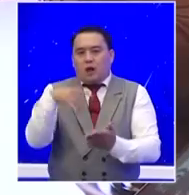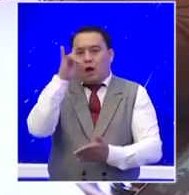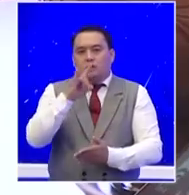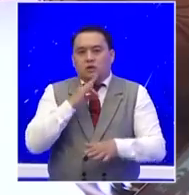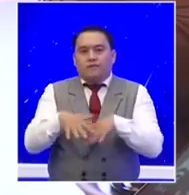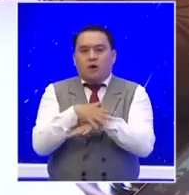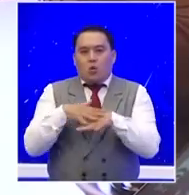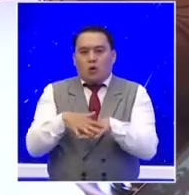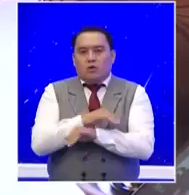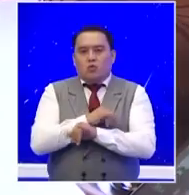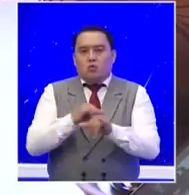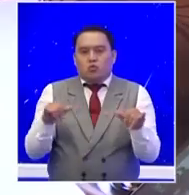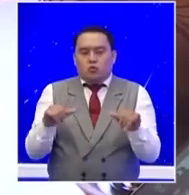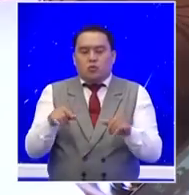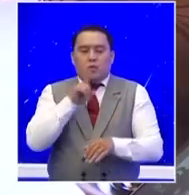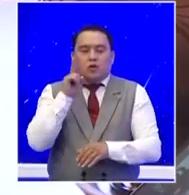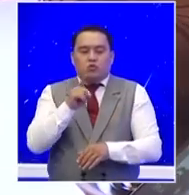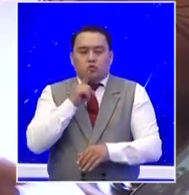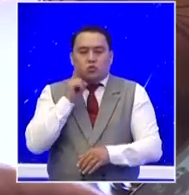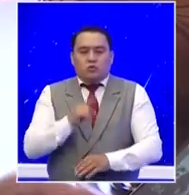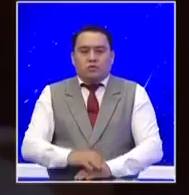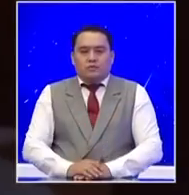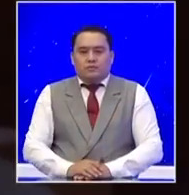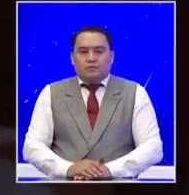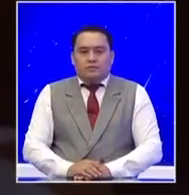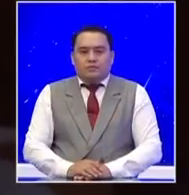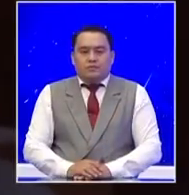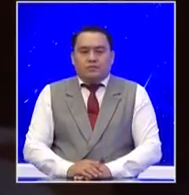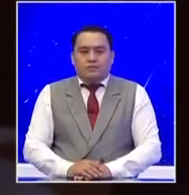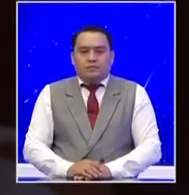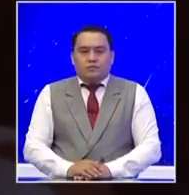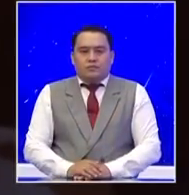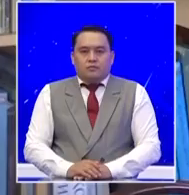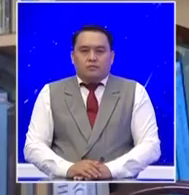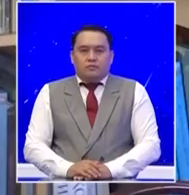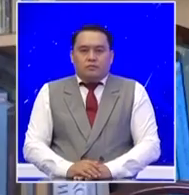ценности казахского народа и расширяют кругозор молодежи.